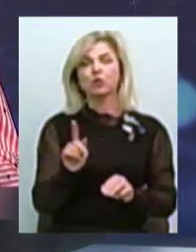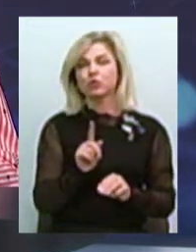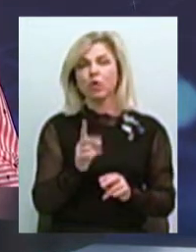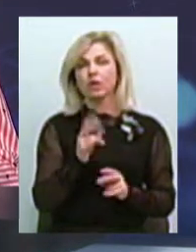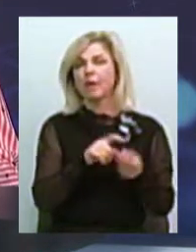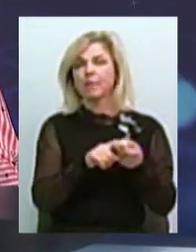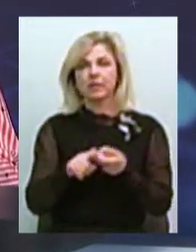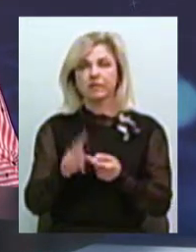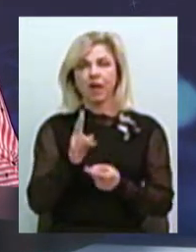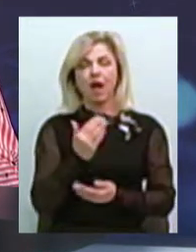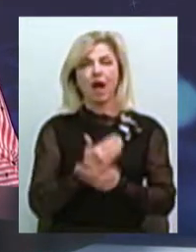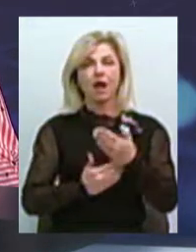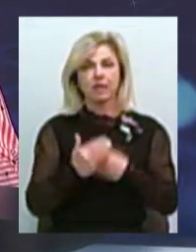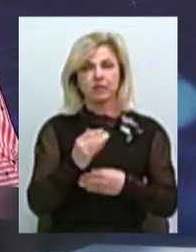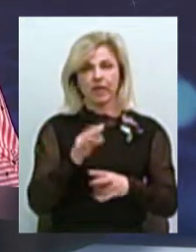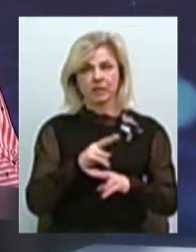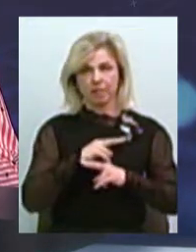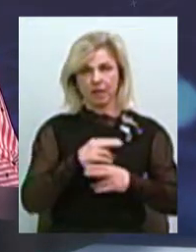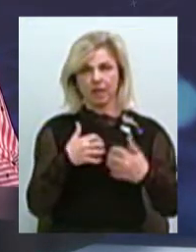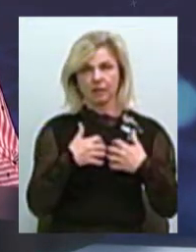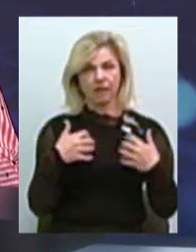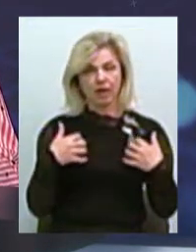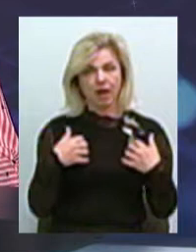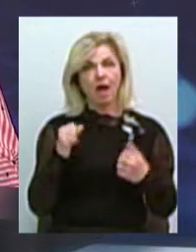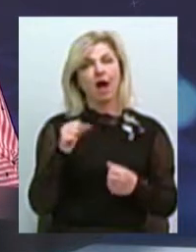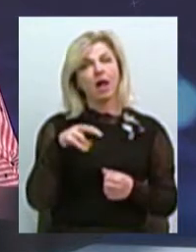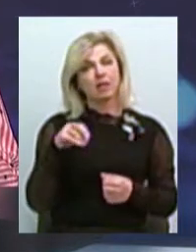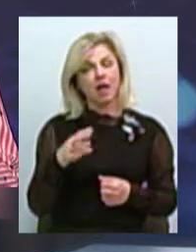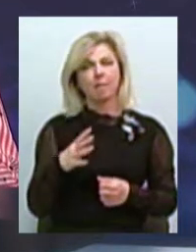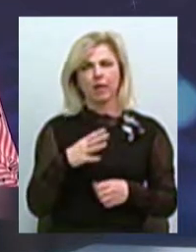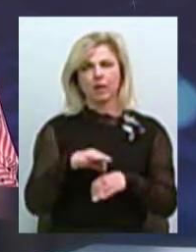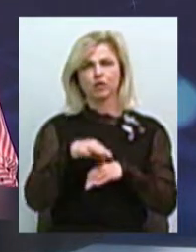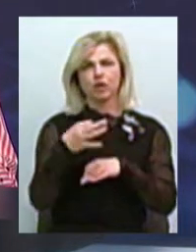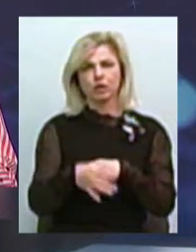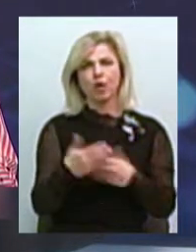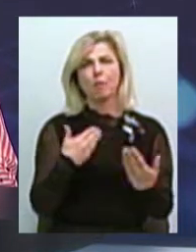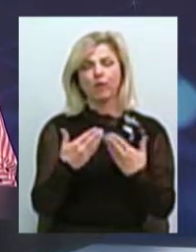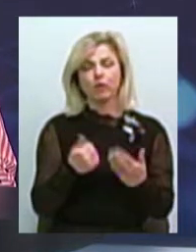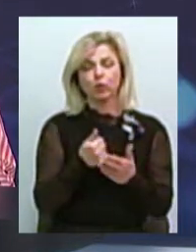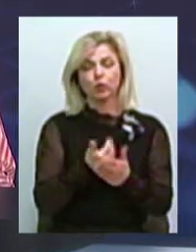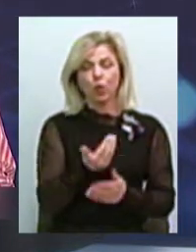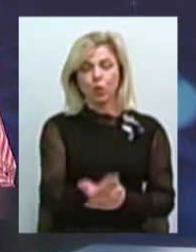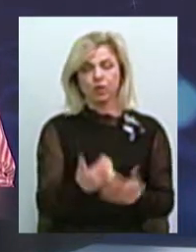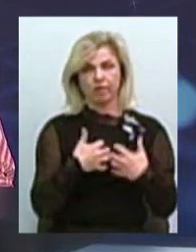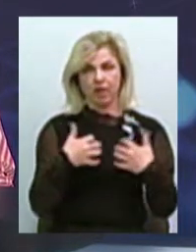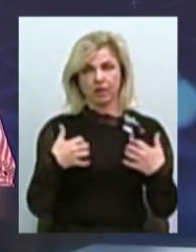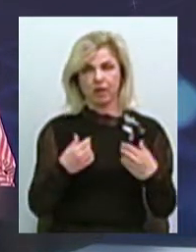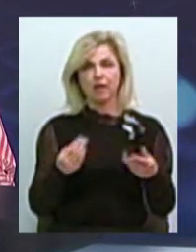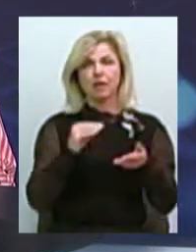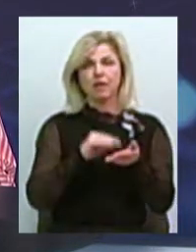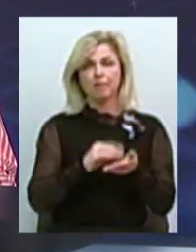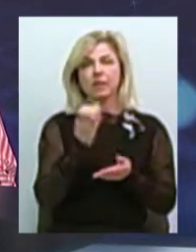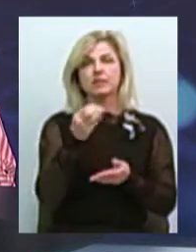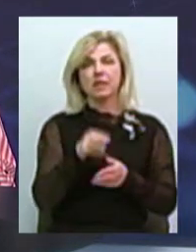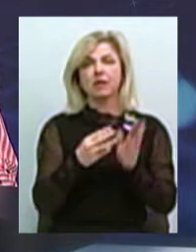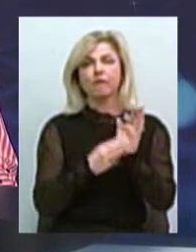призвели до каліцтва та смерті тварини, але були жорстокими по відношенню до тварини. Вони визначені у статті